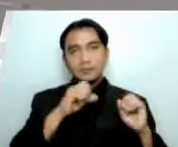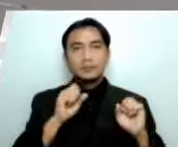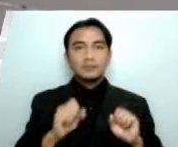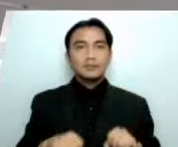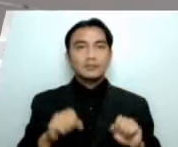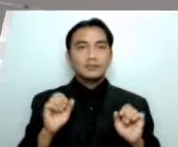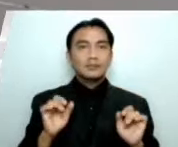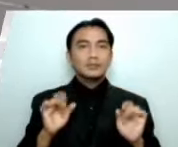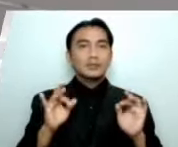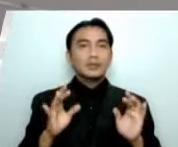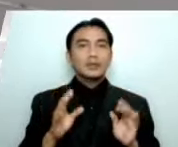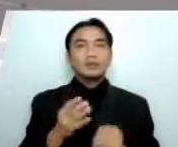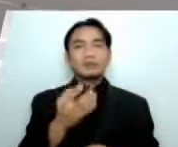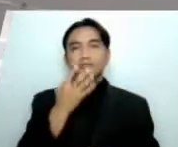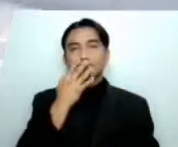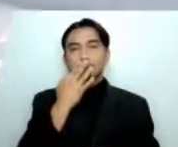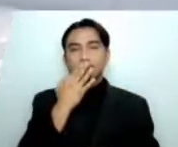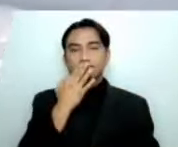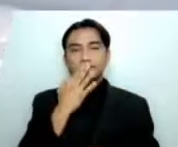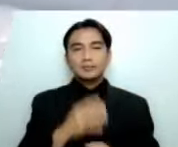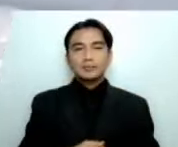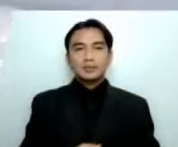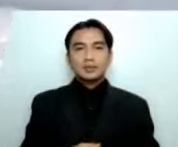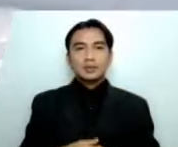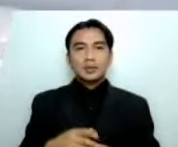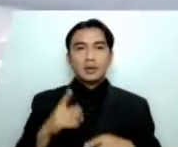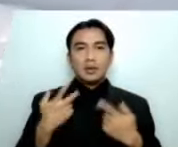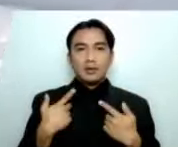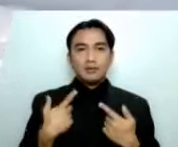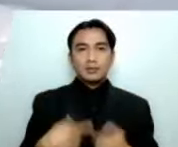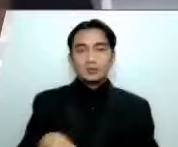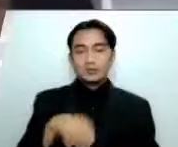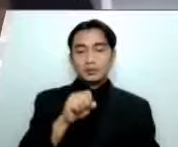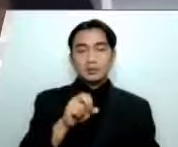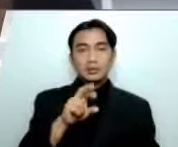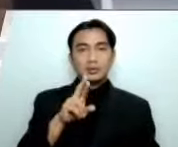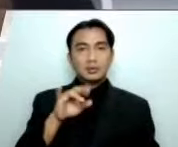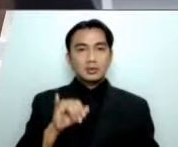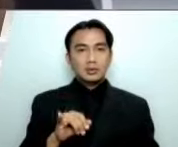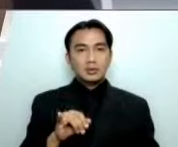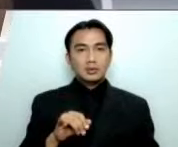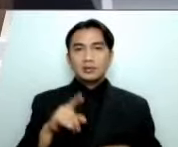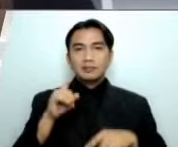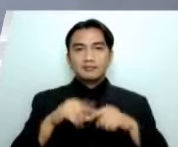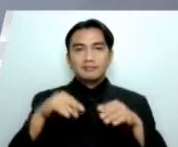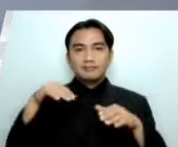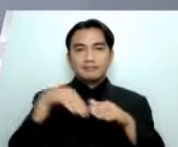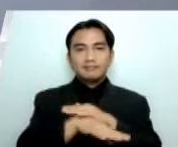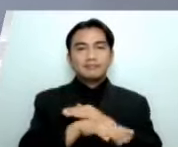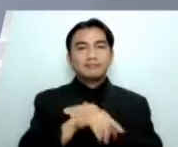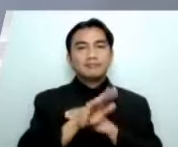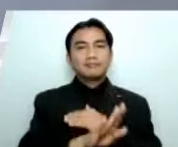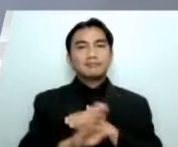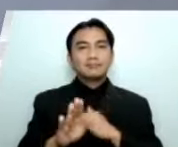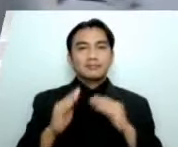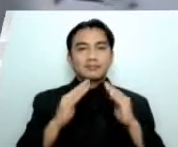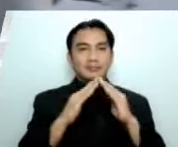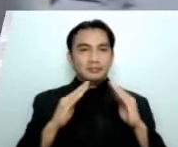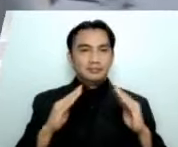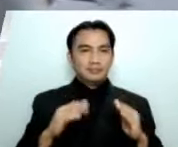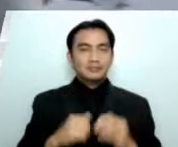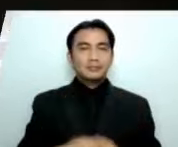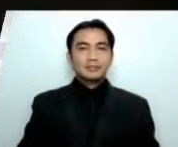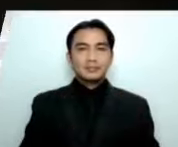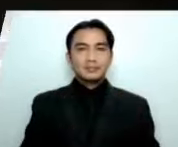solar reflectance index Sri so hindi ipapasok yung init sa ating mga bahay Bukod sa pagpapalamig sa